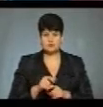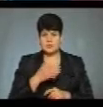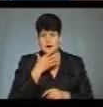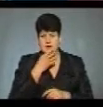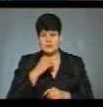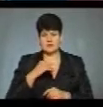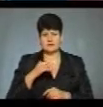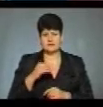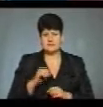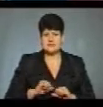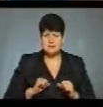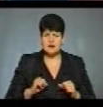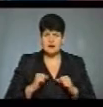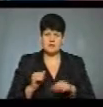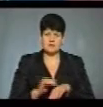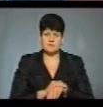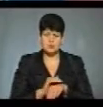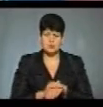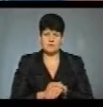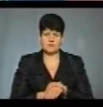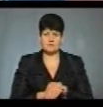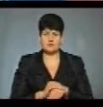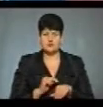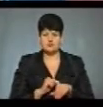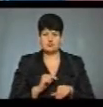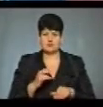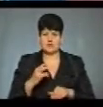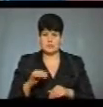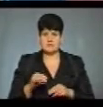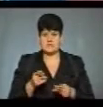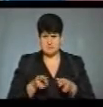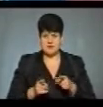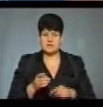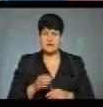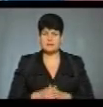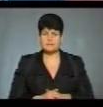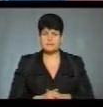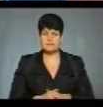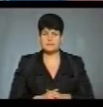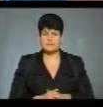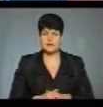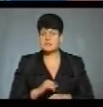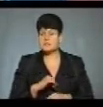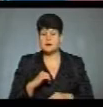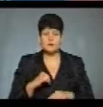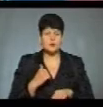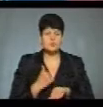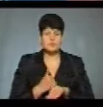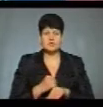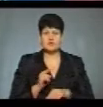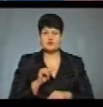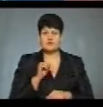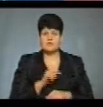учнем, старанним, добрим, чуйним, справедливим. А найголовніше, що він